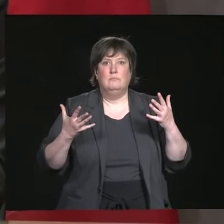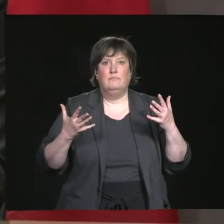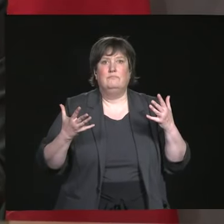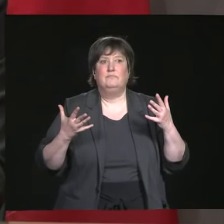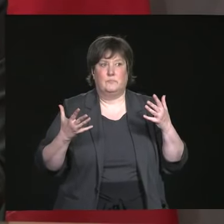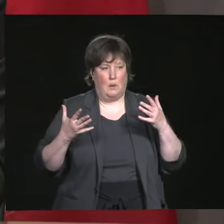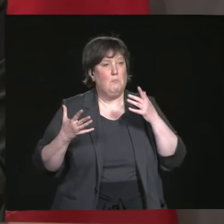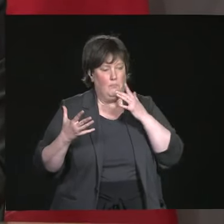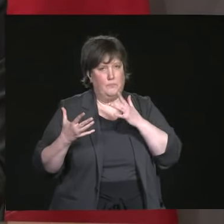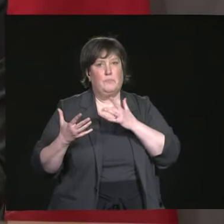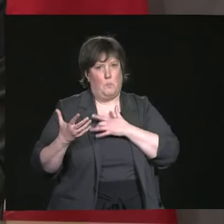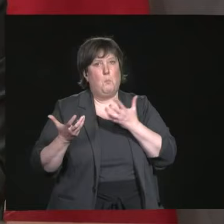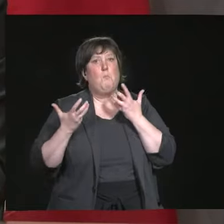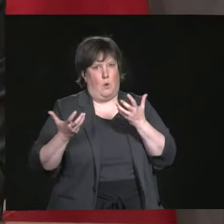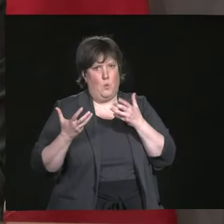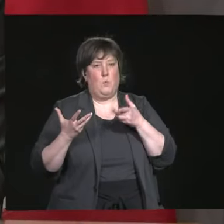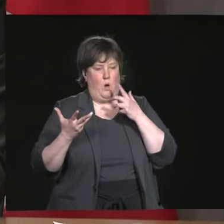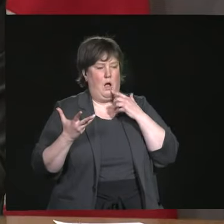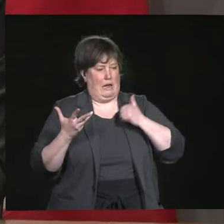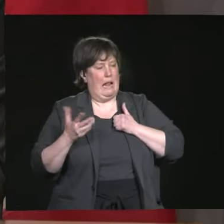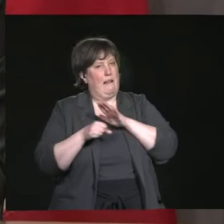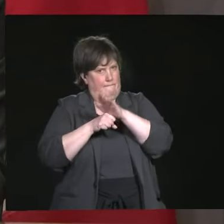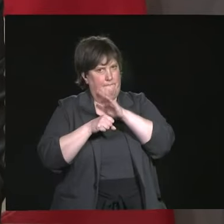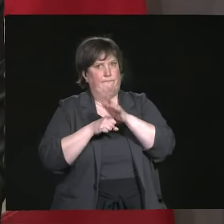Merci, M. le ministre. Opératrice, prochaine question, s'il vous plaît.